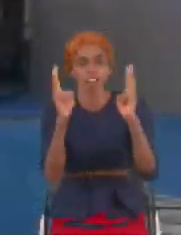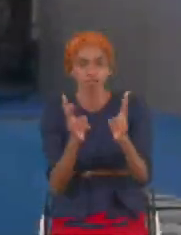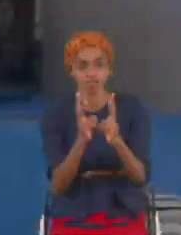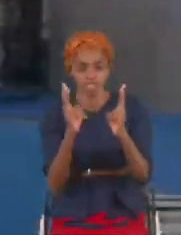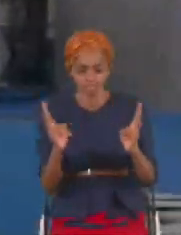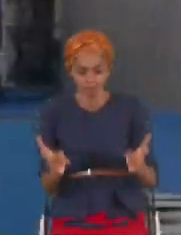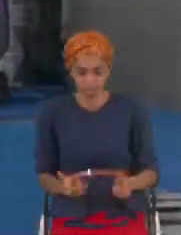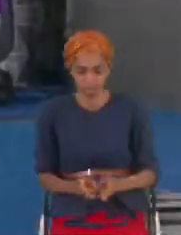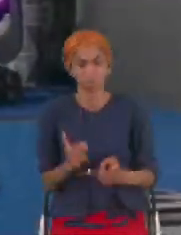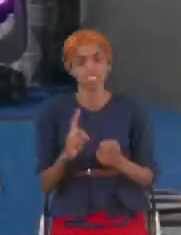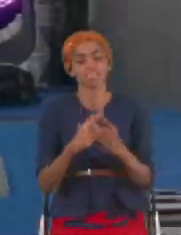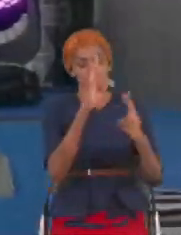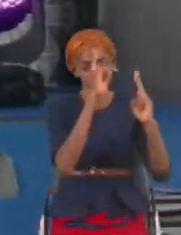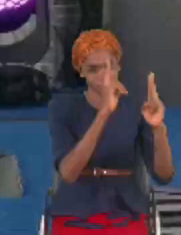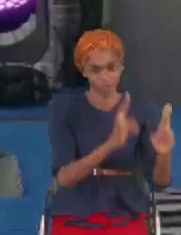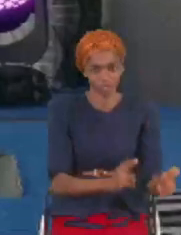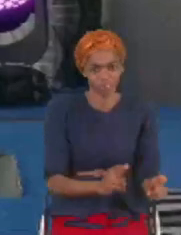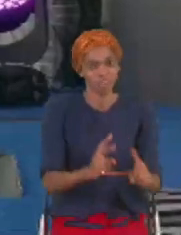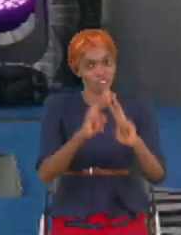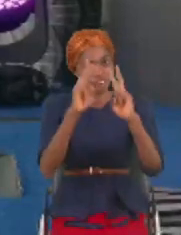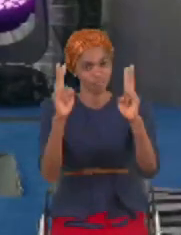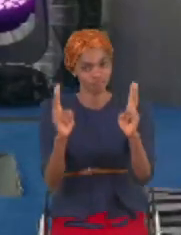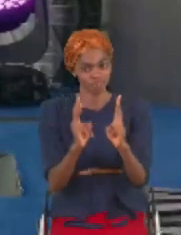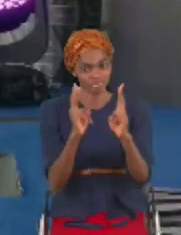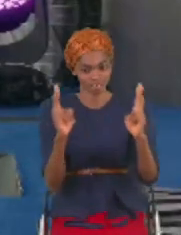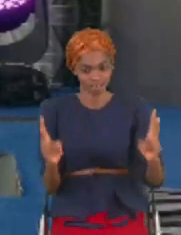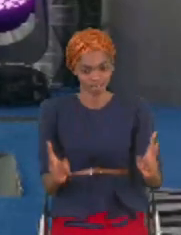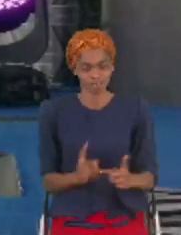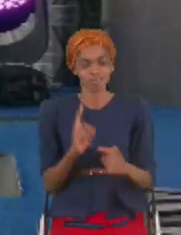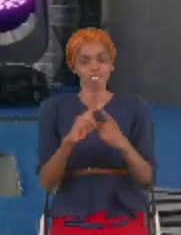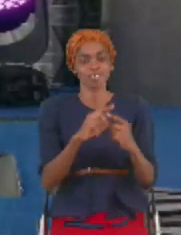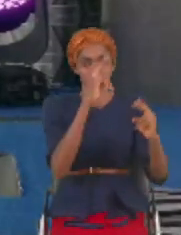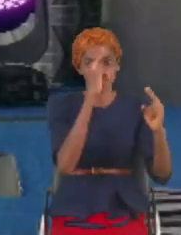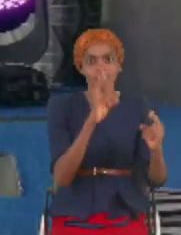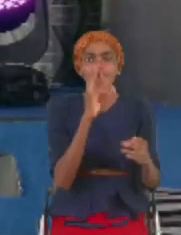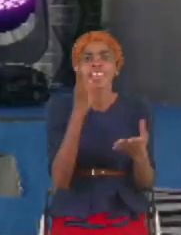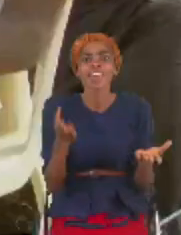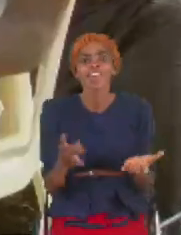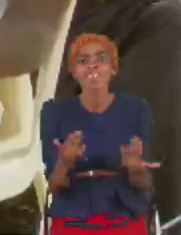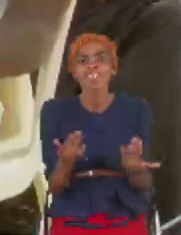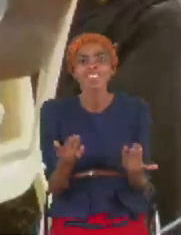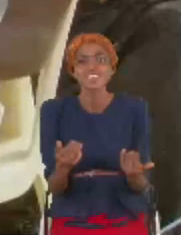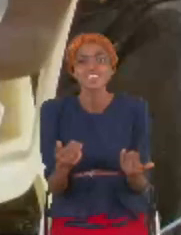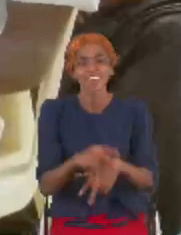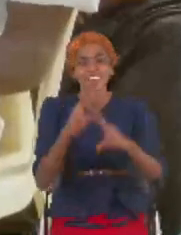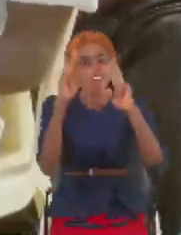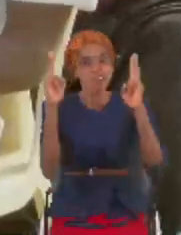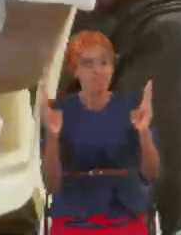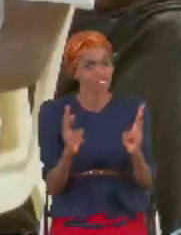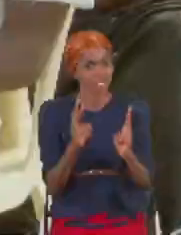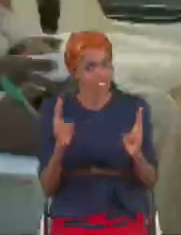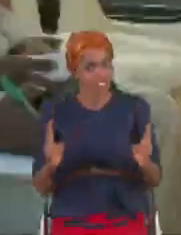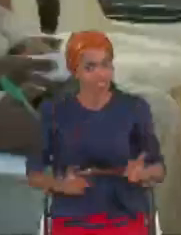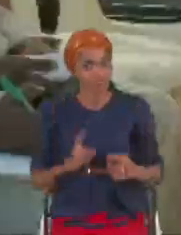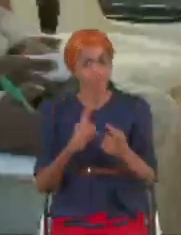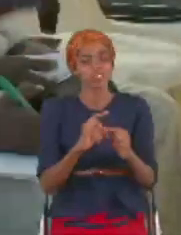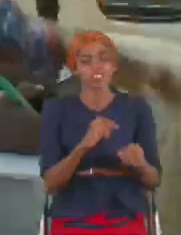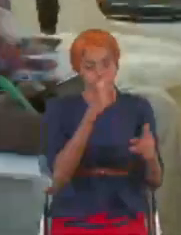d'honneur vase d'honneur est ce que tu es là aujourd'hui vaz d'honneur